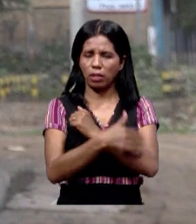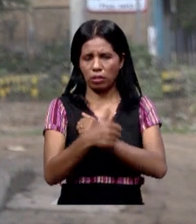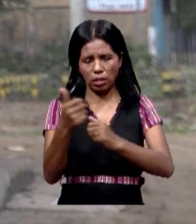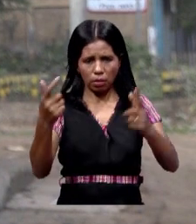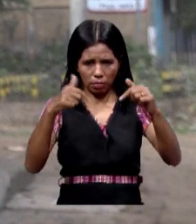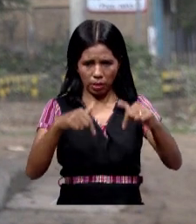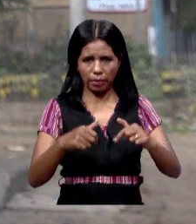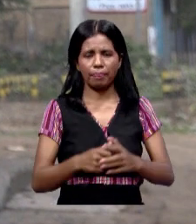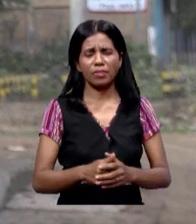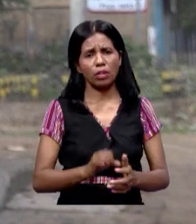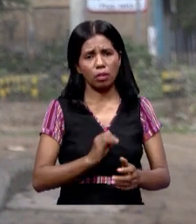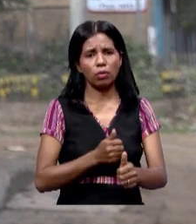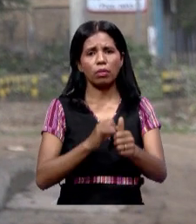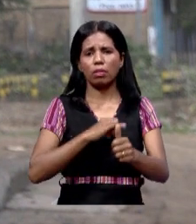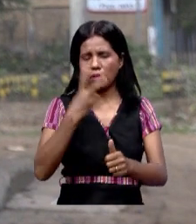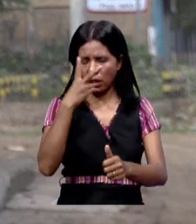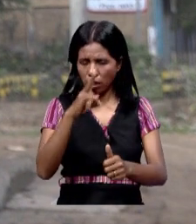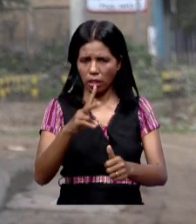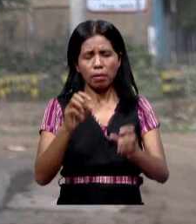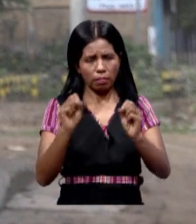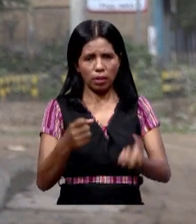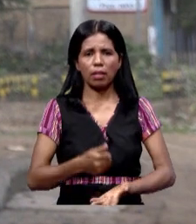tur hamun hari ke partai rumah bel tau matang bang.